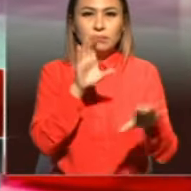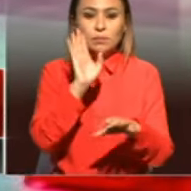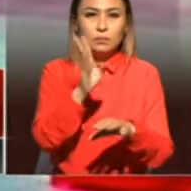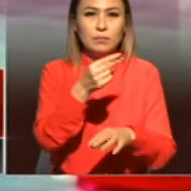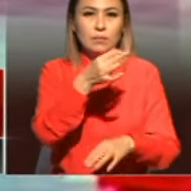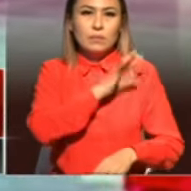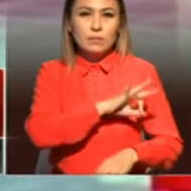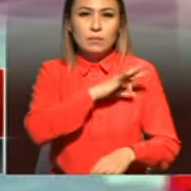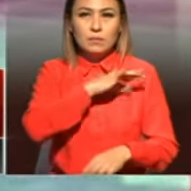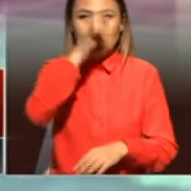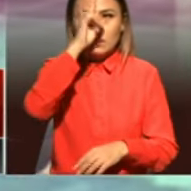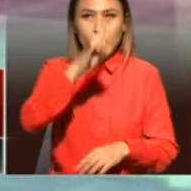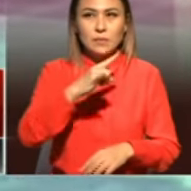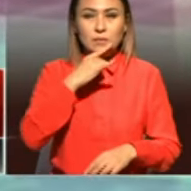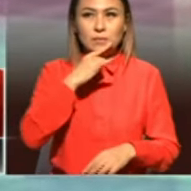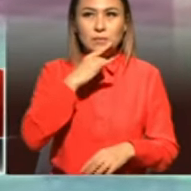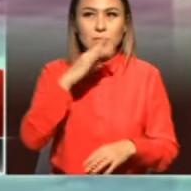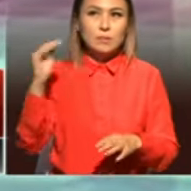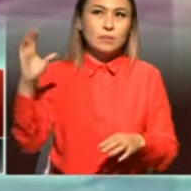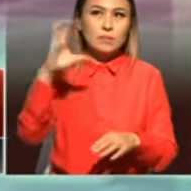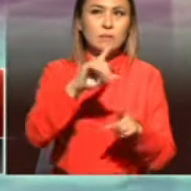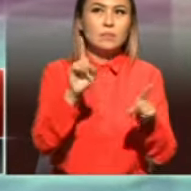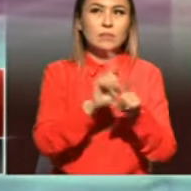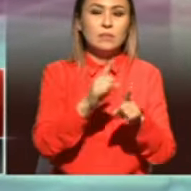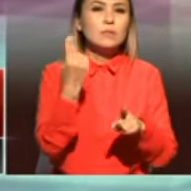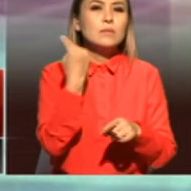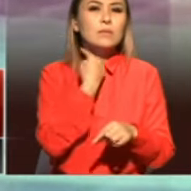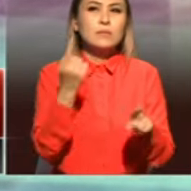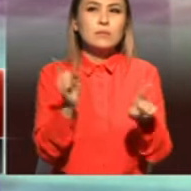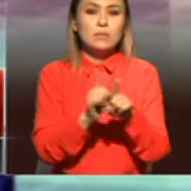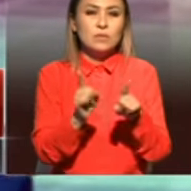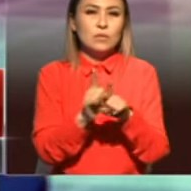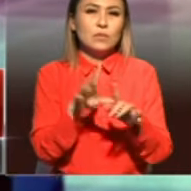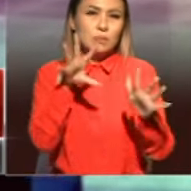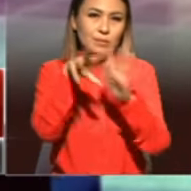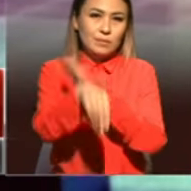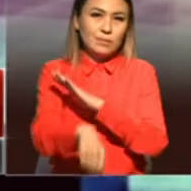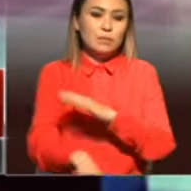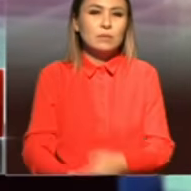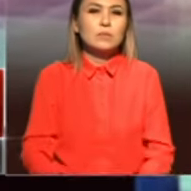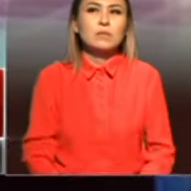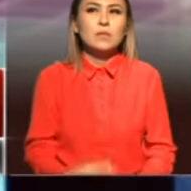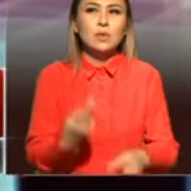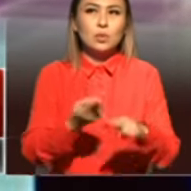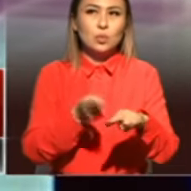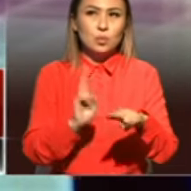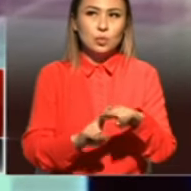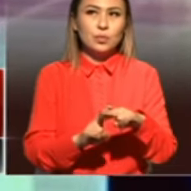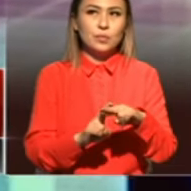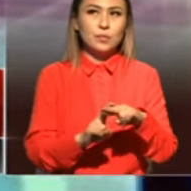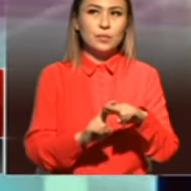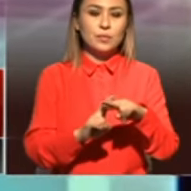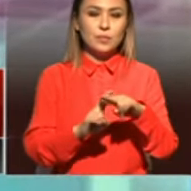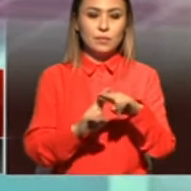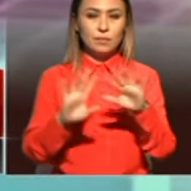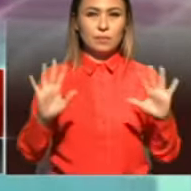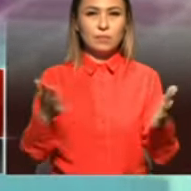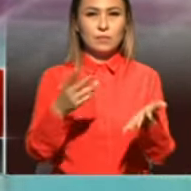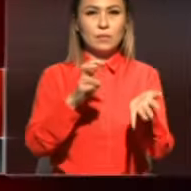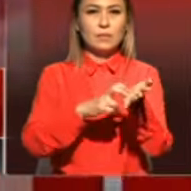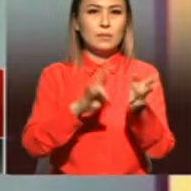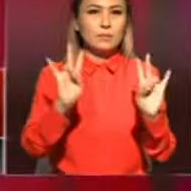ақша Қазақстанға сырттан келетін инвестиция, ол да бізге қарыз ретінде саналады. Ол сол үшін сондай жағдайларға қарағанда қатты